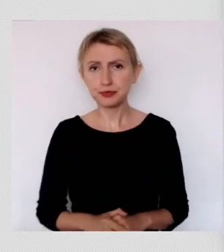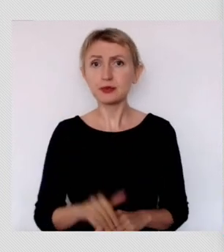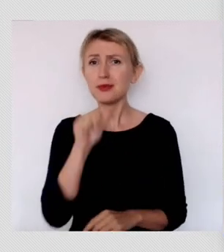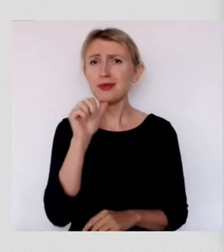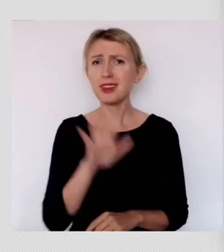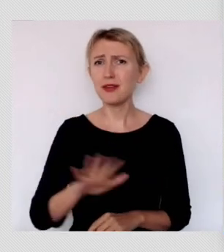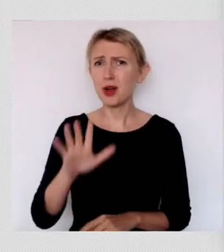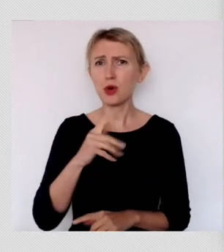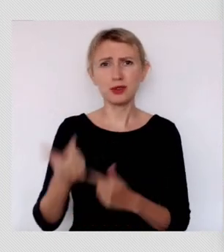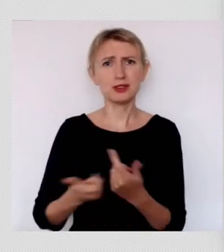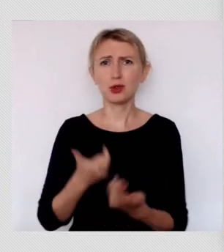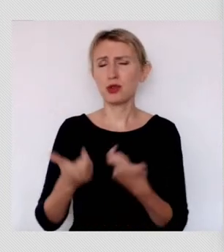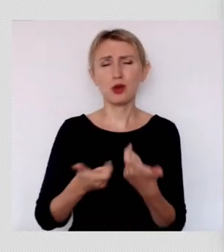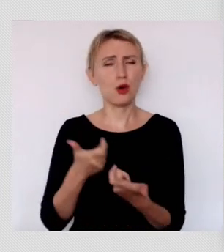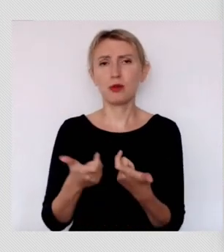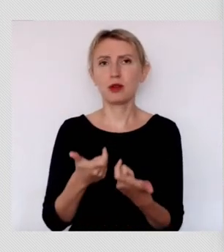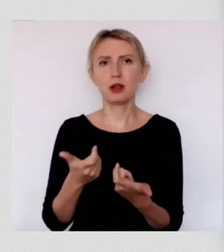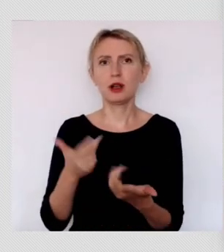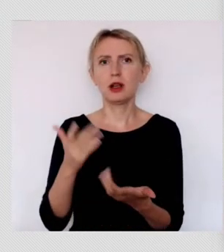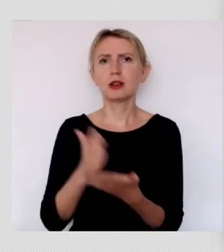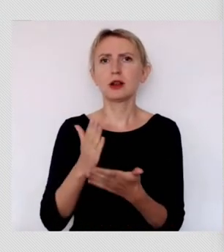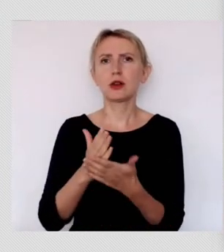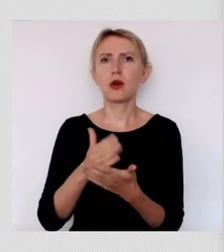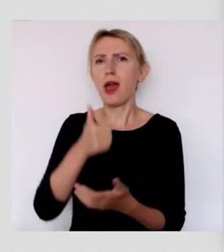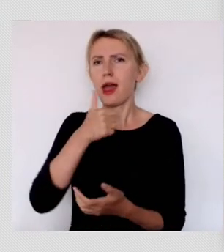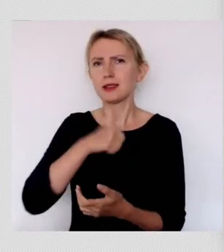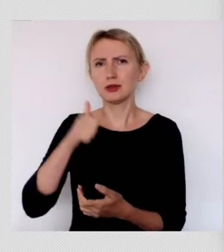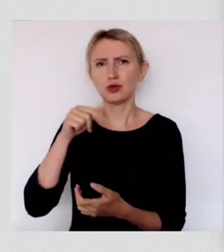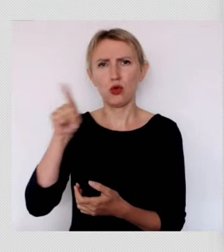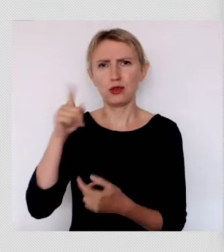tego nie praktykuje, zdaje się, poza Estonią tylko w tej chwili.